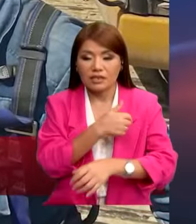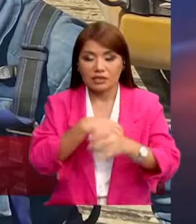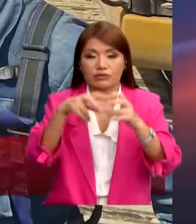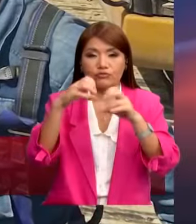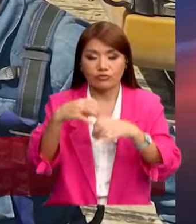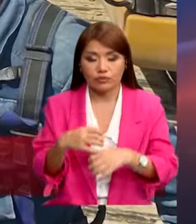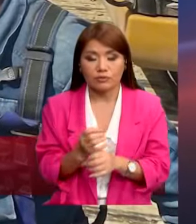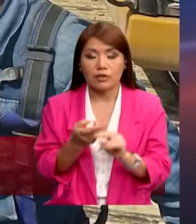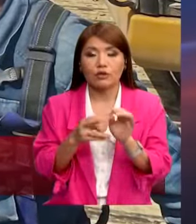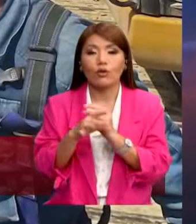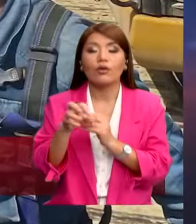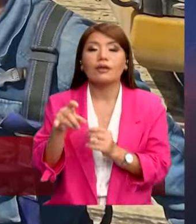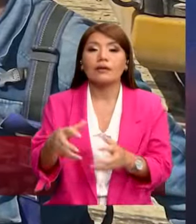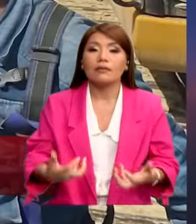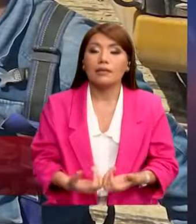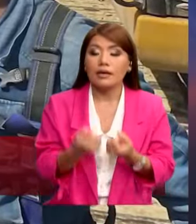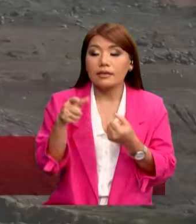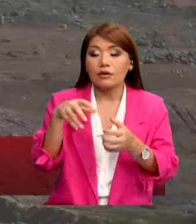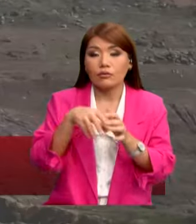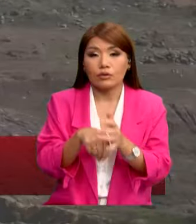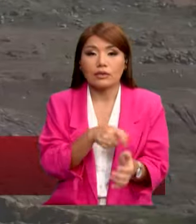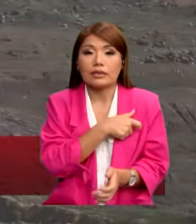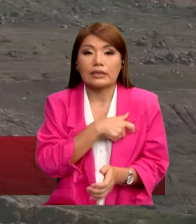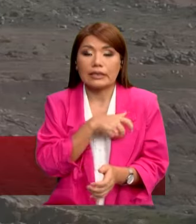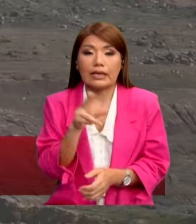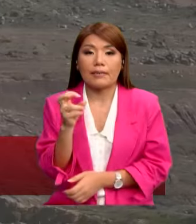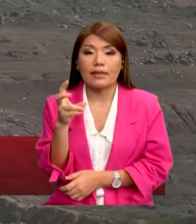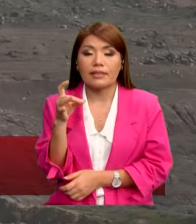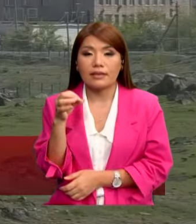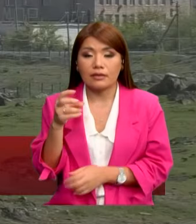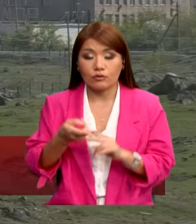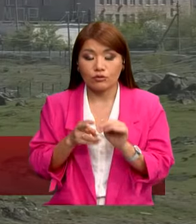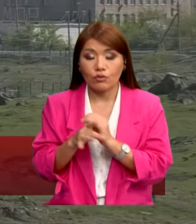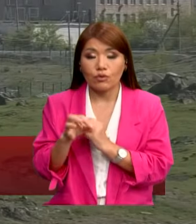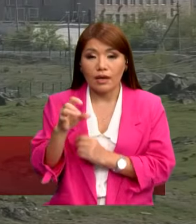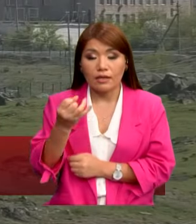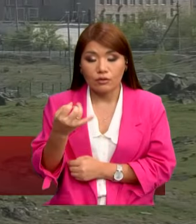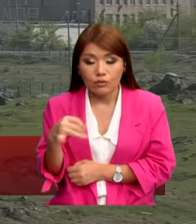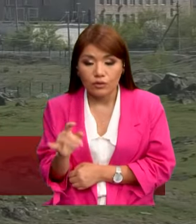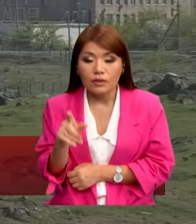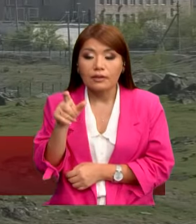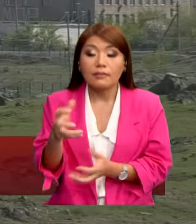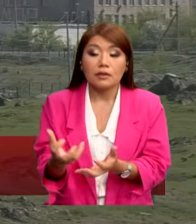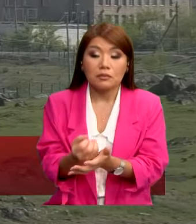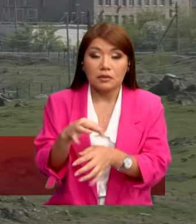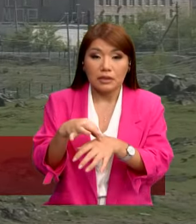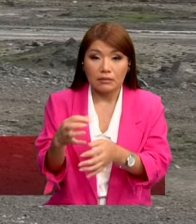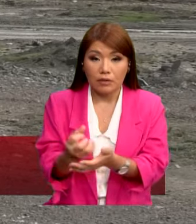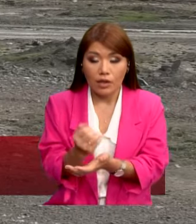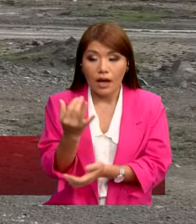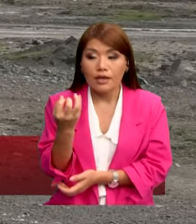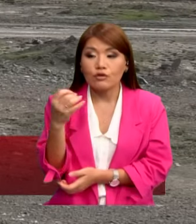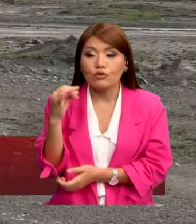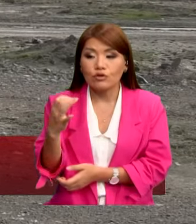жатыр. Әйтсе де оның құтқарушылар жасағының командирі болған Айдос Шаймерден екенін айтылады. Өйткені мүрде шыққан жерден Айдос